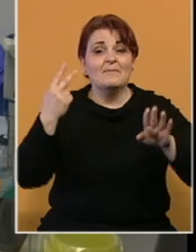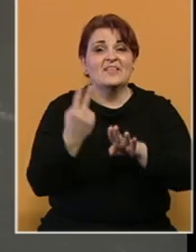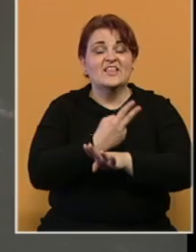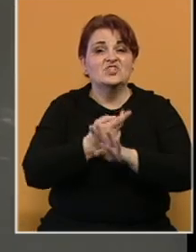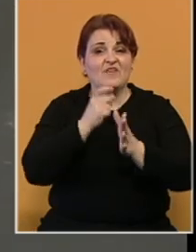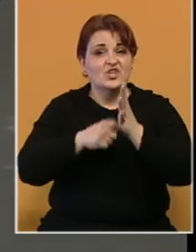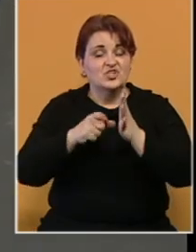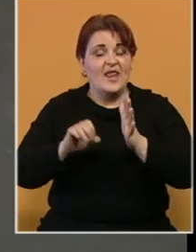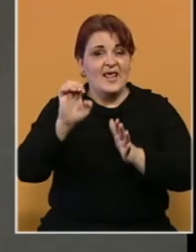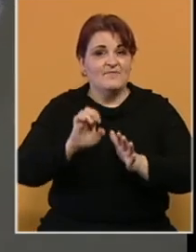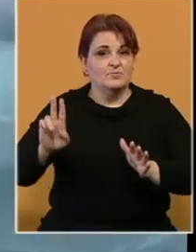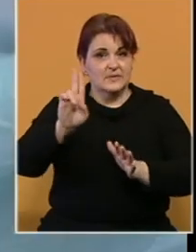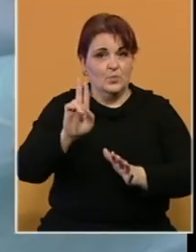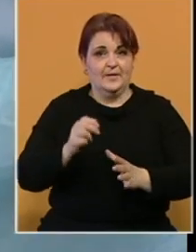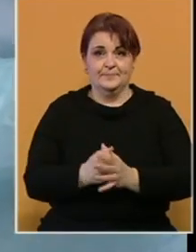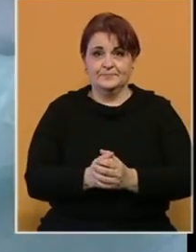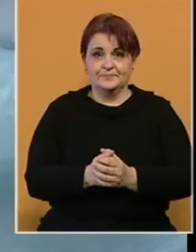27 država članica.